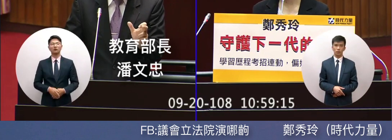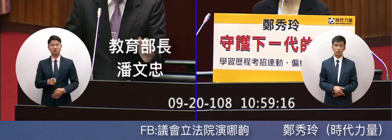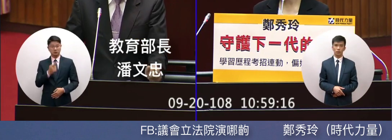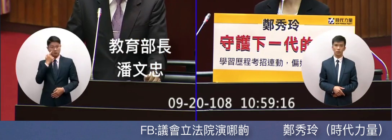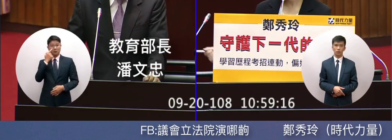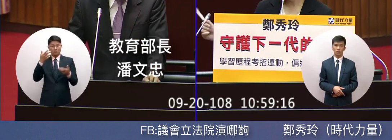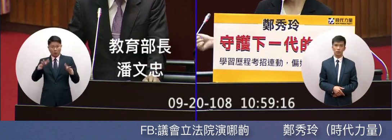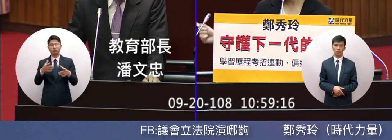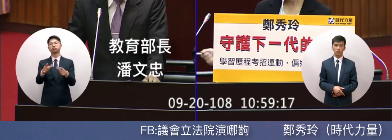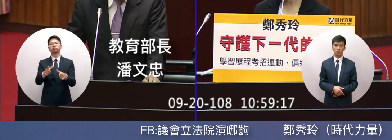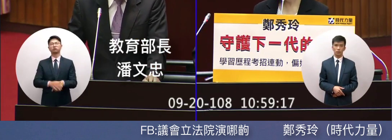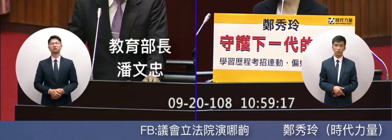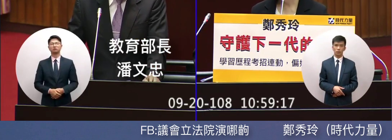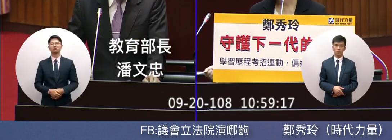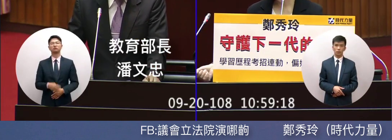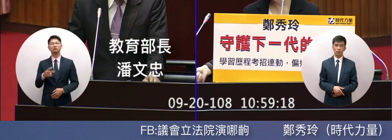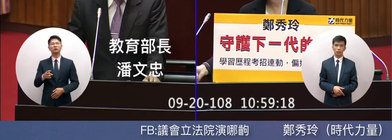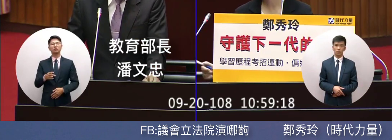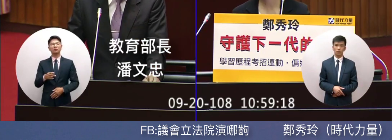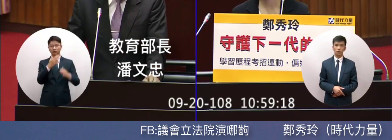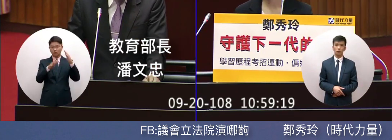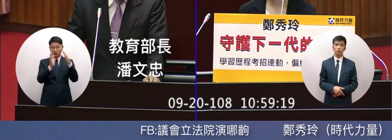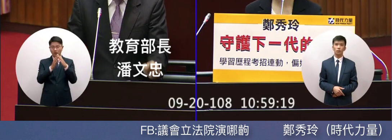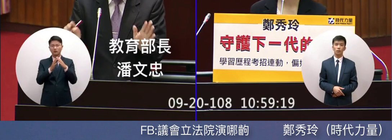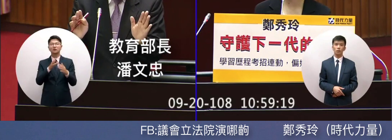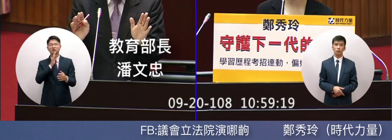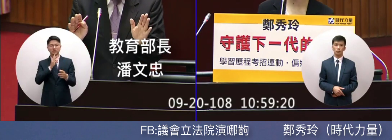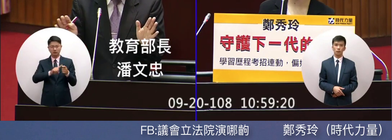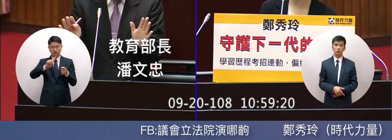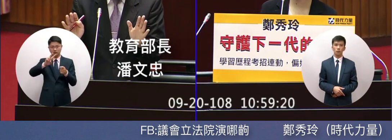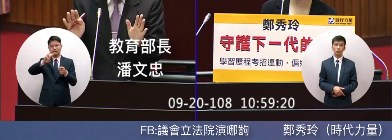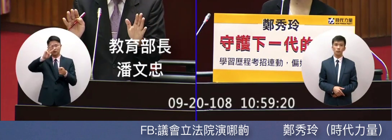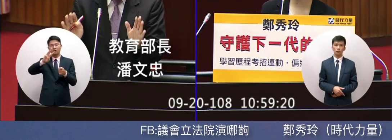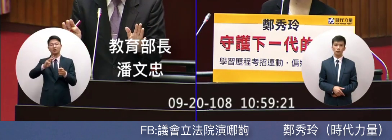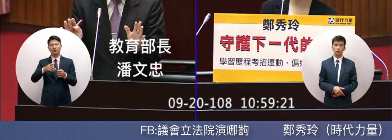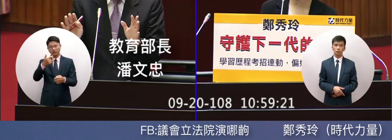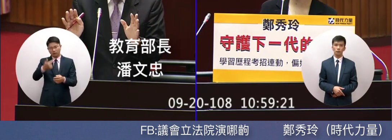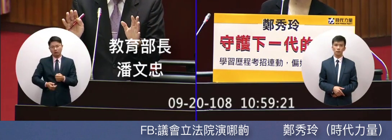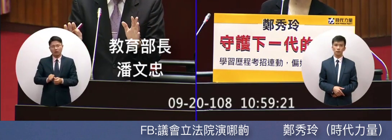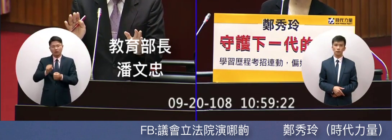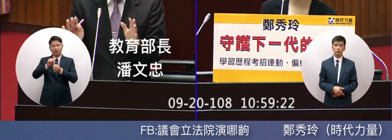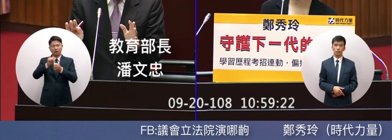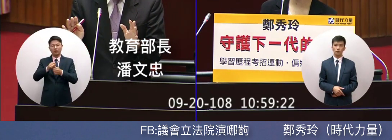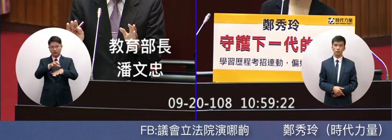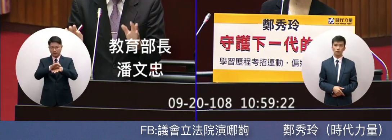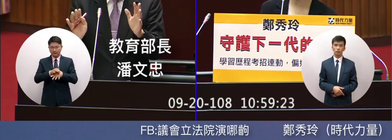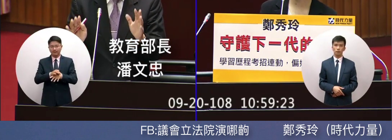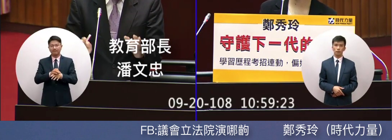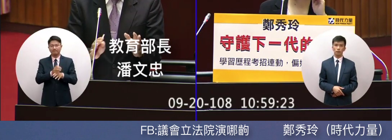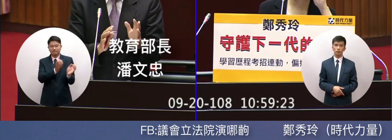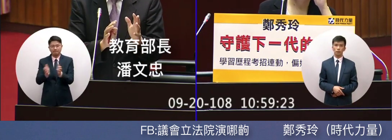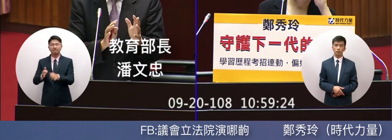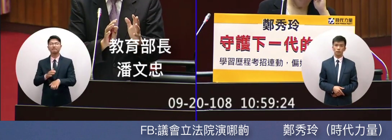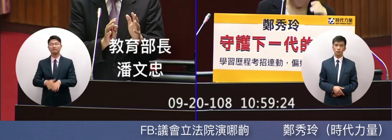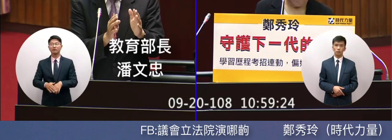样的高哦。而学校的分布啊是从高一到高三来逐年来做开设，所以刚才委员担心说，哎，